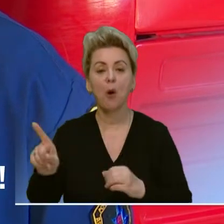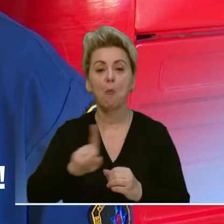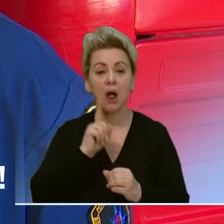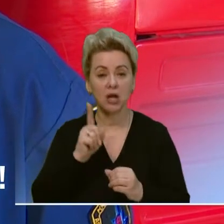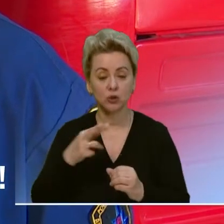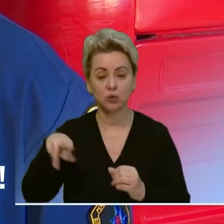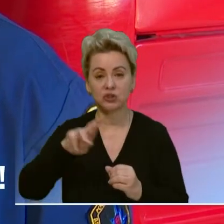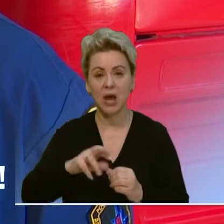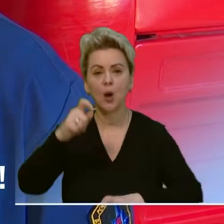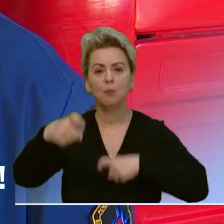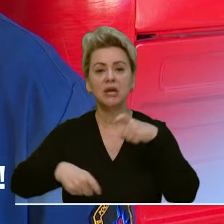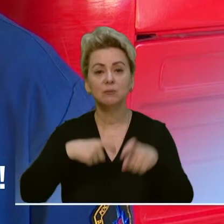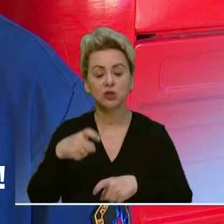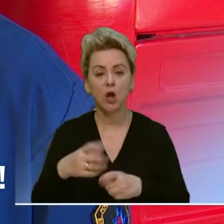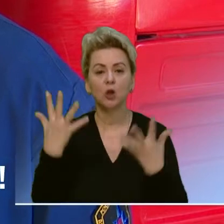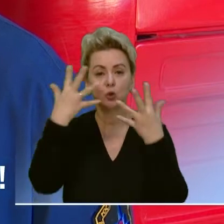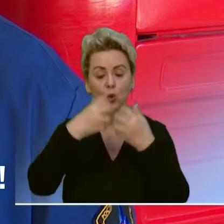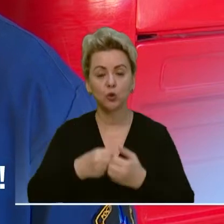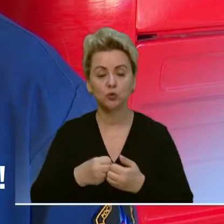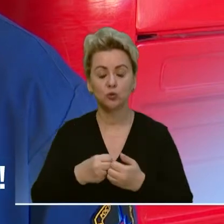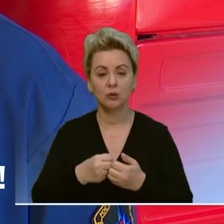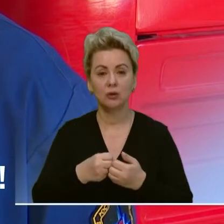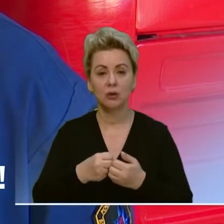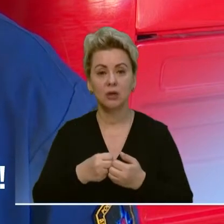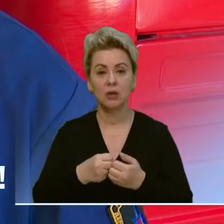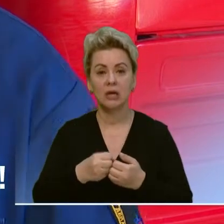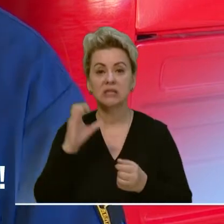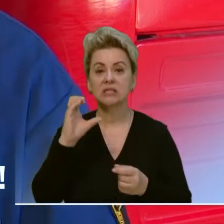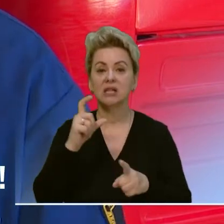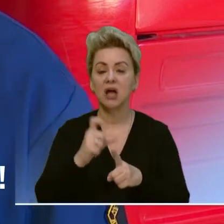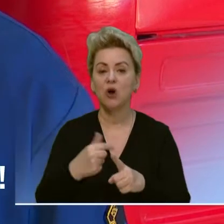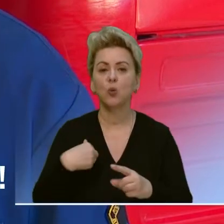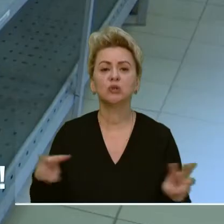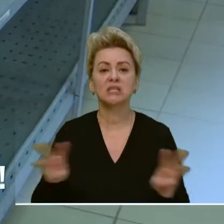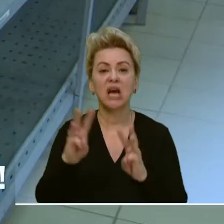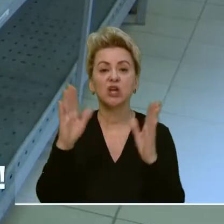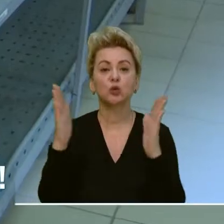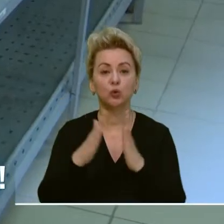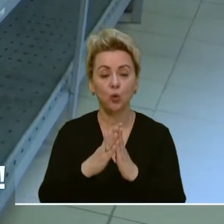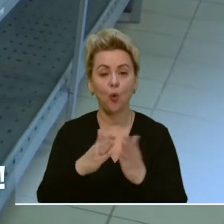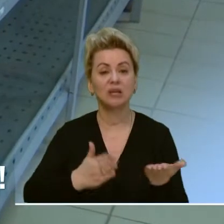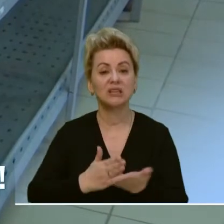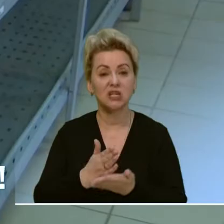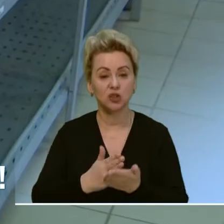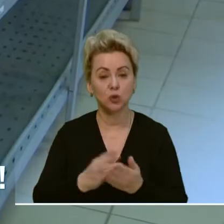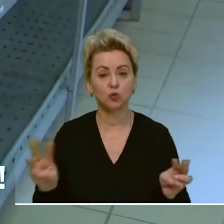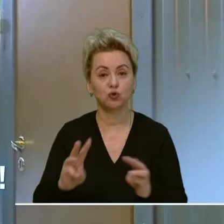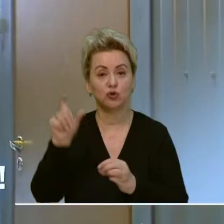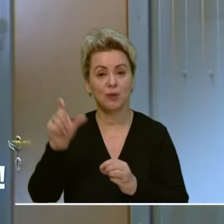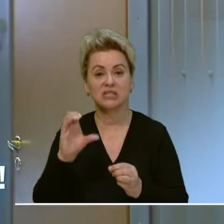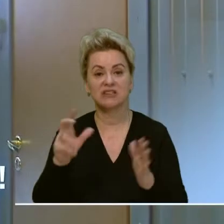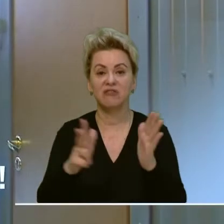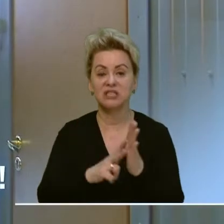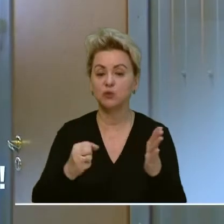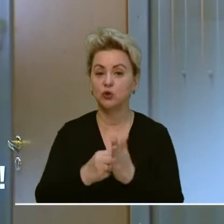Молодежной, прибежала ночью со словами, что у нас горит дом. На службе пожарный с 8 до 8.